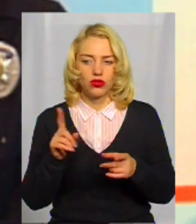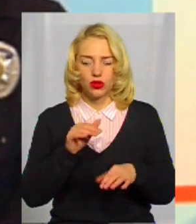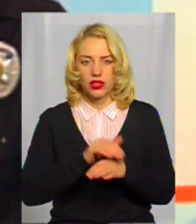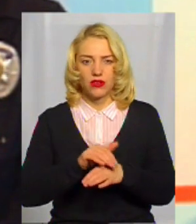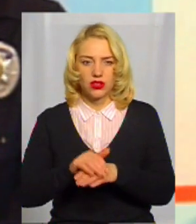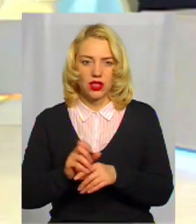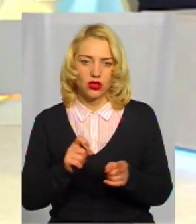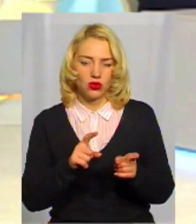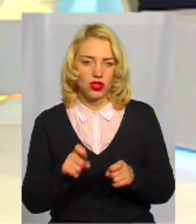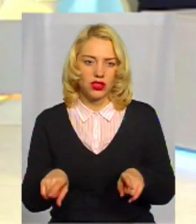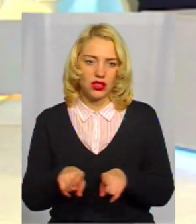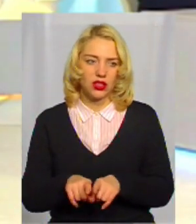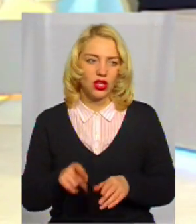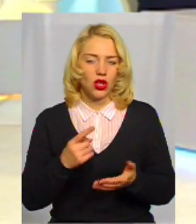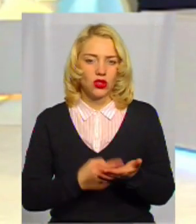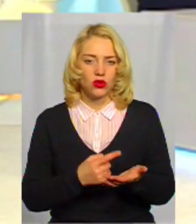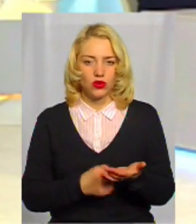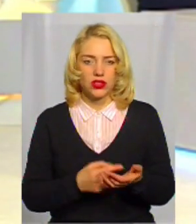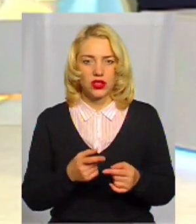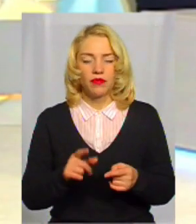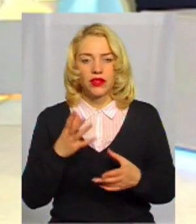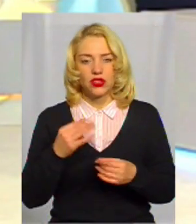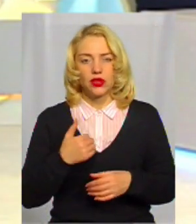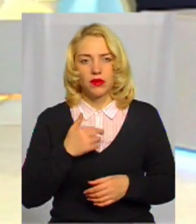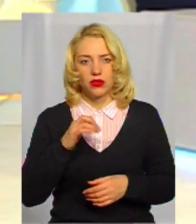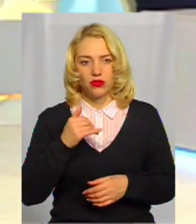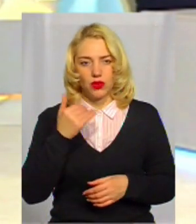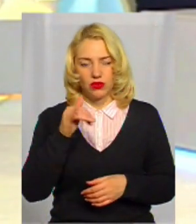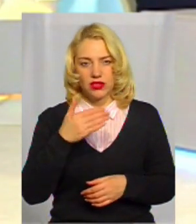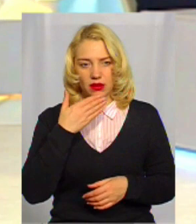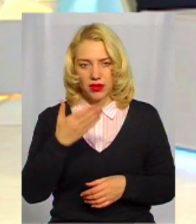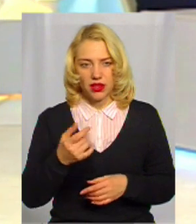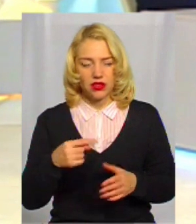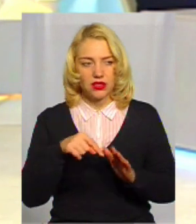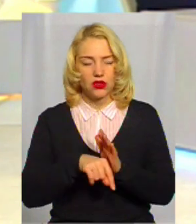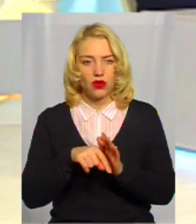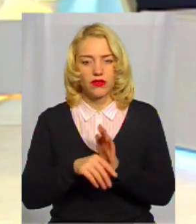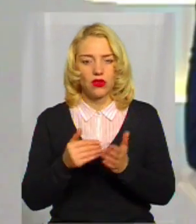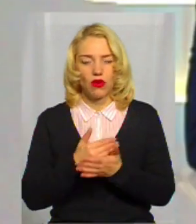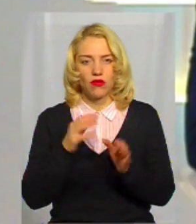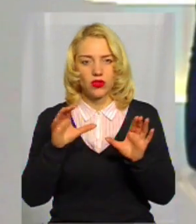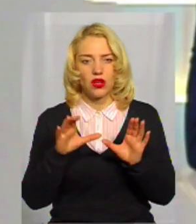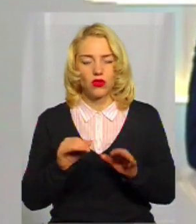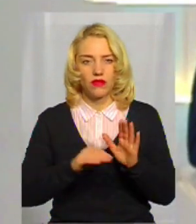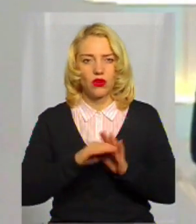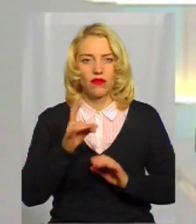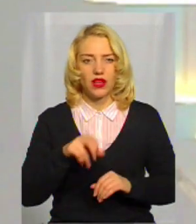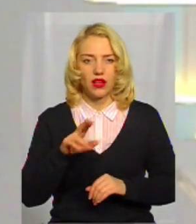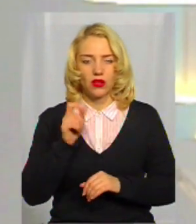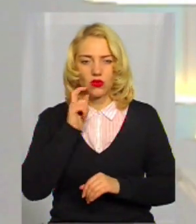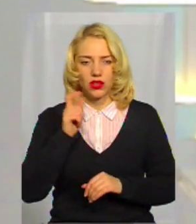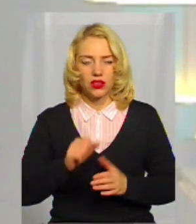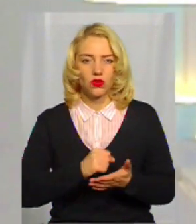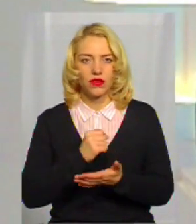певні докази. Хотів ще у вас запитати стосовно нового закону. У Верховній Раді України